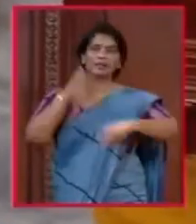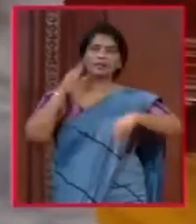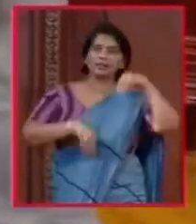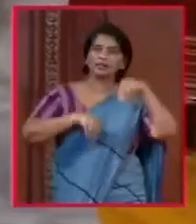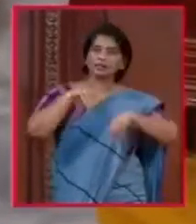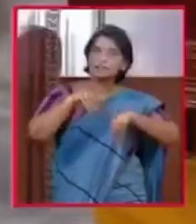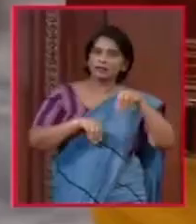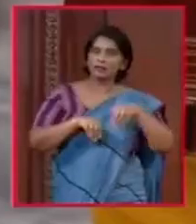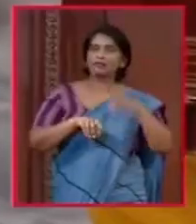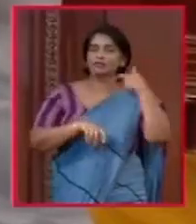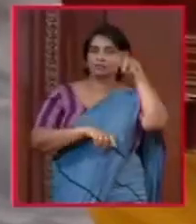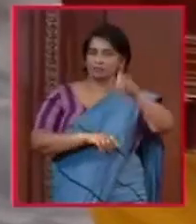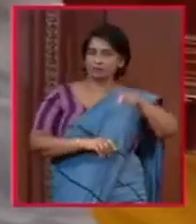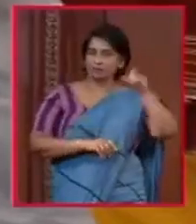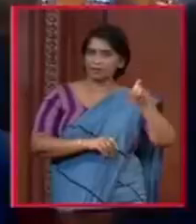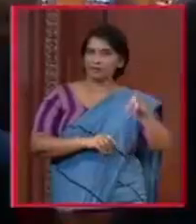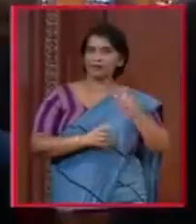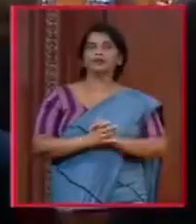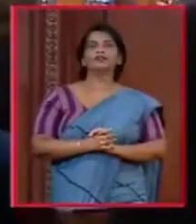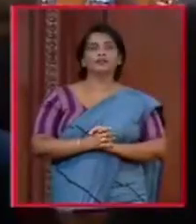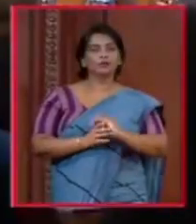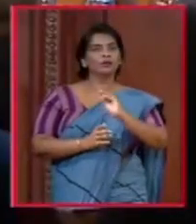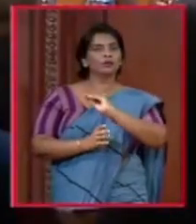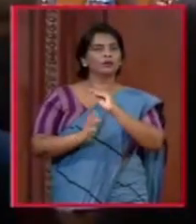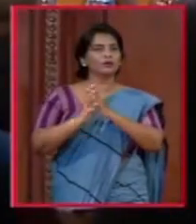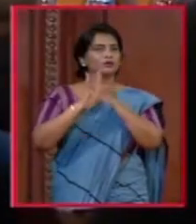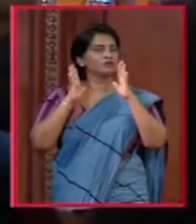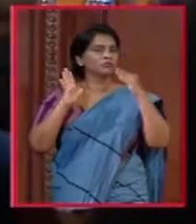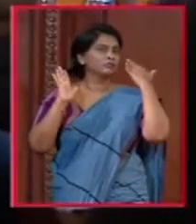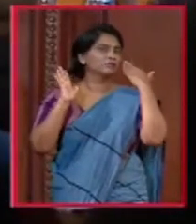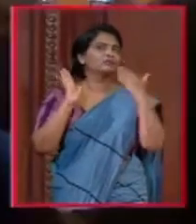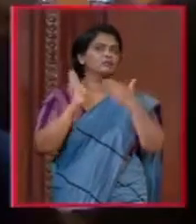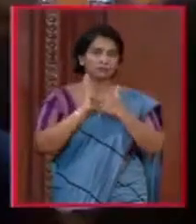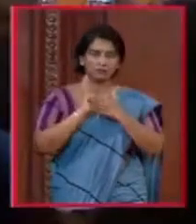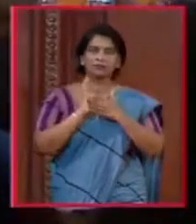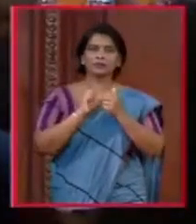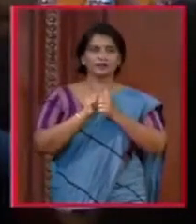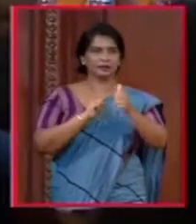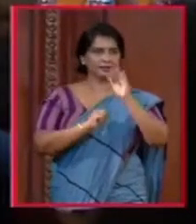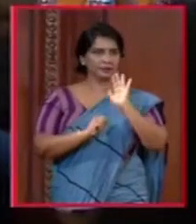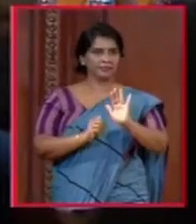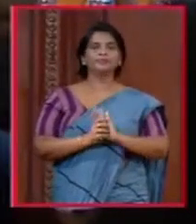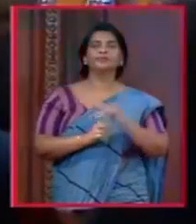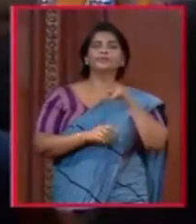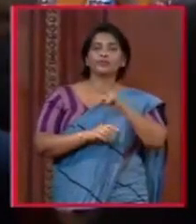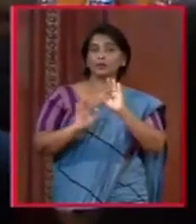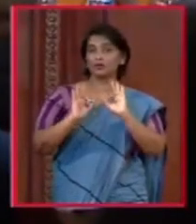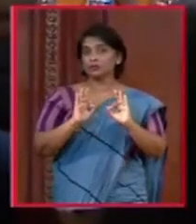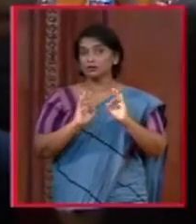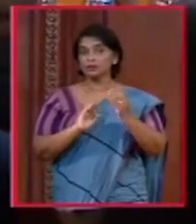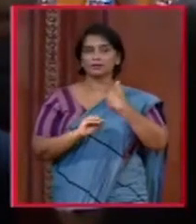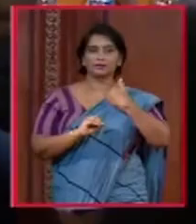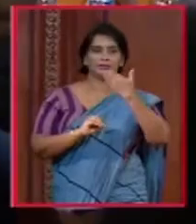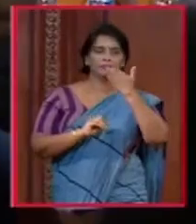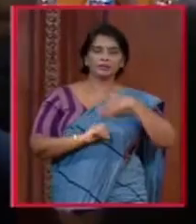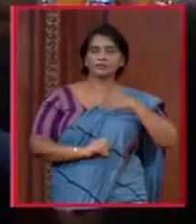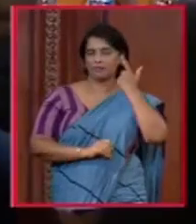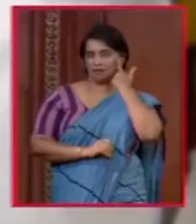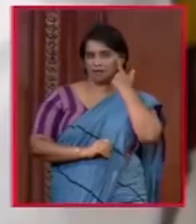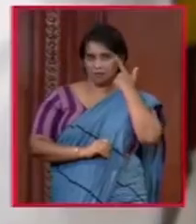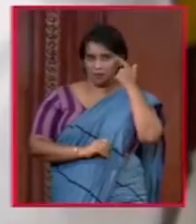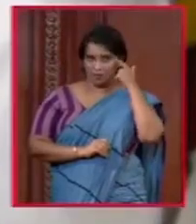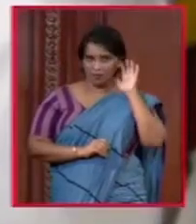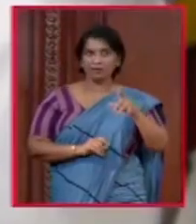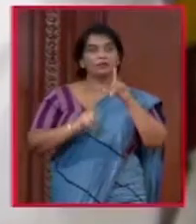දේශපාලකයා දේශපාලන පිළිබඳව පොදු ප්‍රවේශංගයේ තිබෙන්නේ අයහපත් අදහසක් ඒ සුදුසු නැති තැනක් වගේ අදහසක්